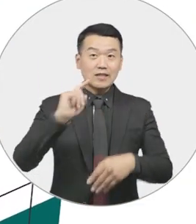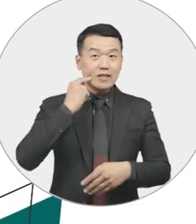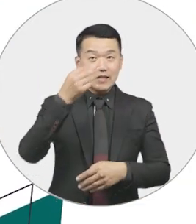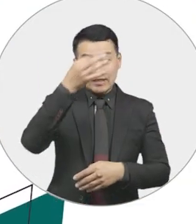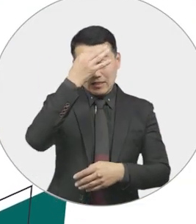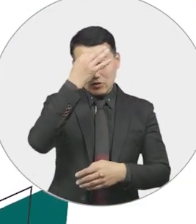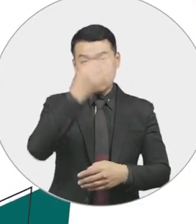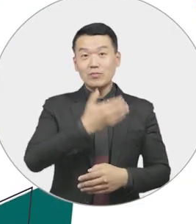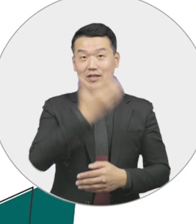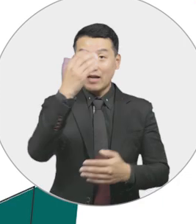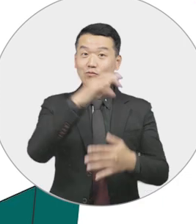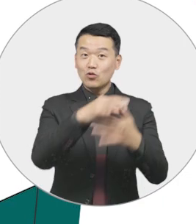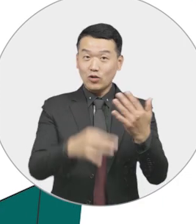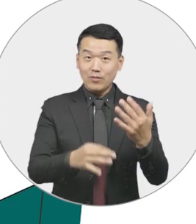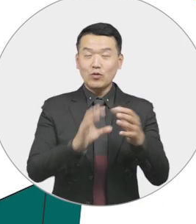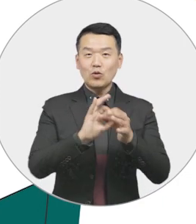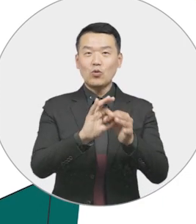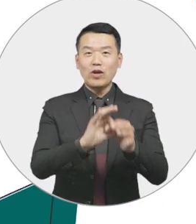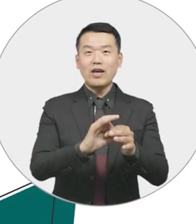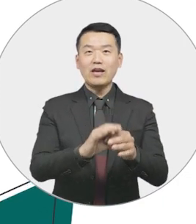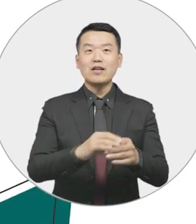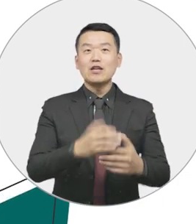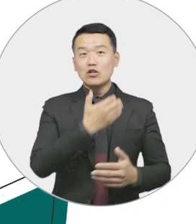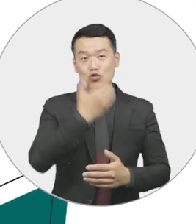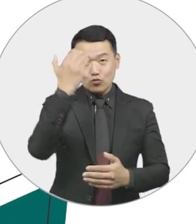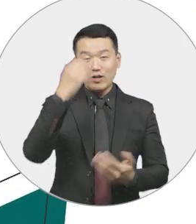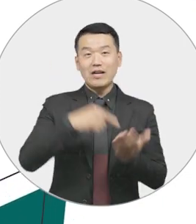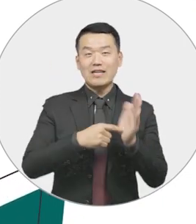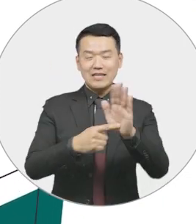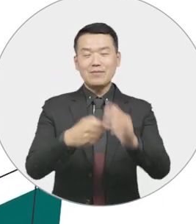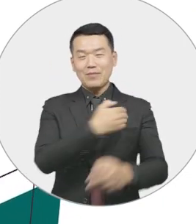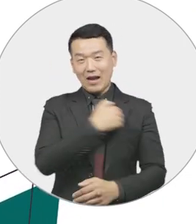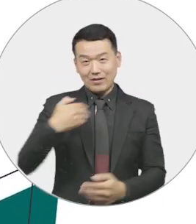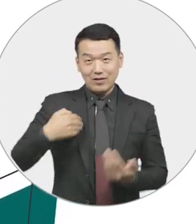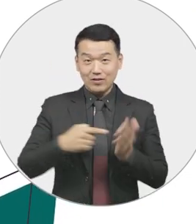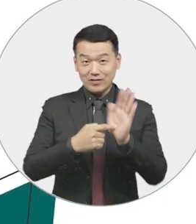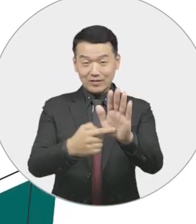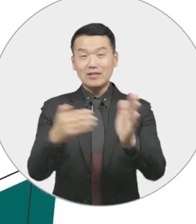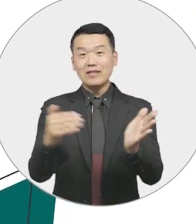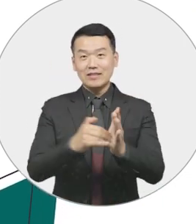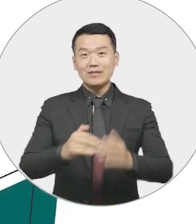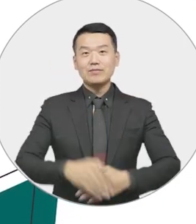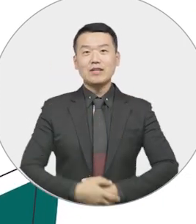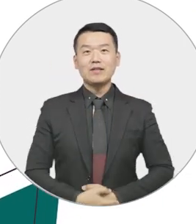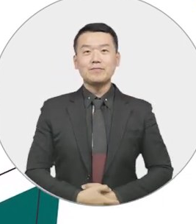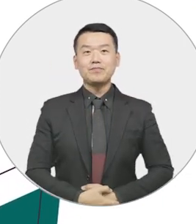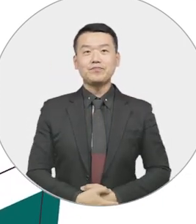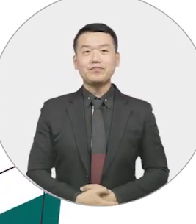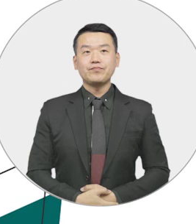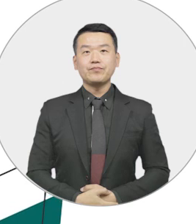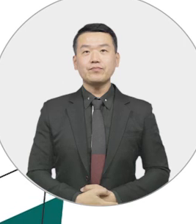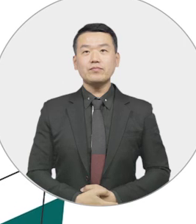찾아가는 예술 꿈마당 프로그램을 통해 꿈과 끼를 마음껏 펼칠 수 있는 장을 마련합니다.